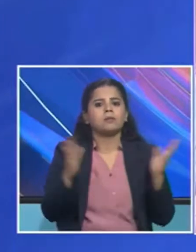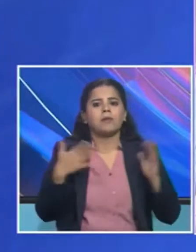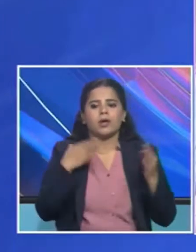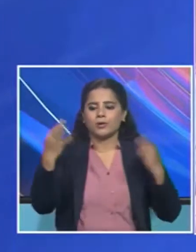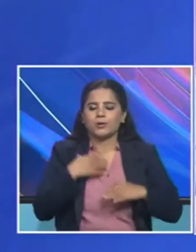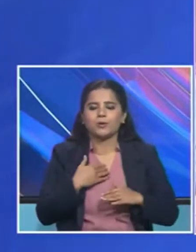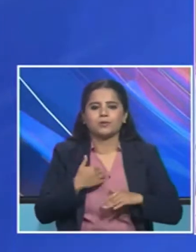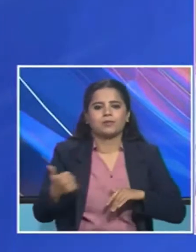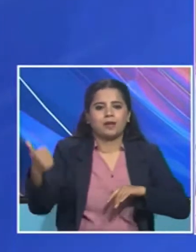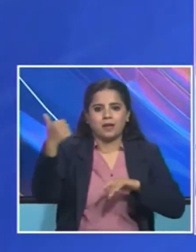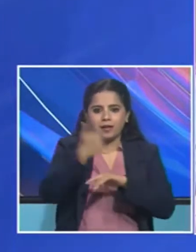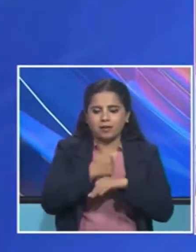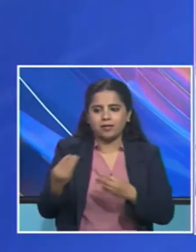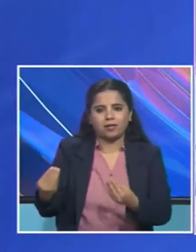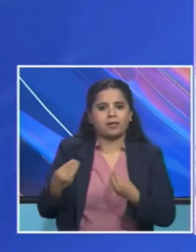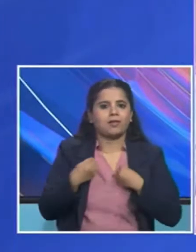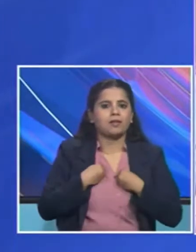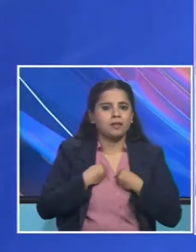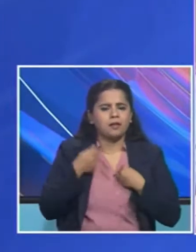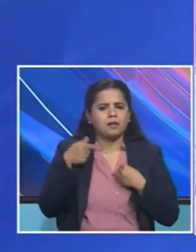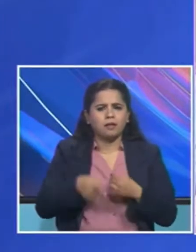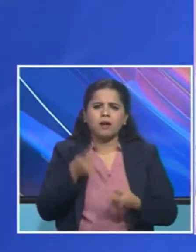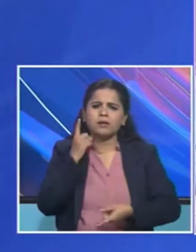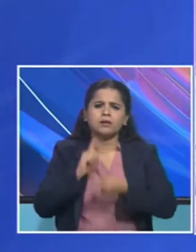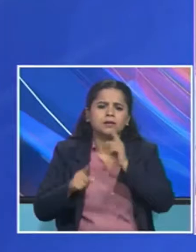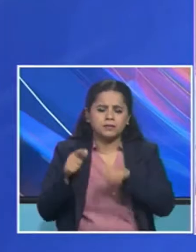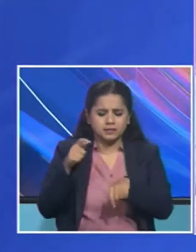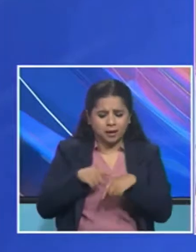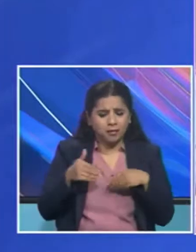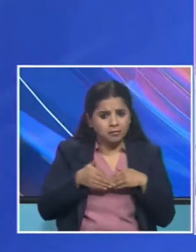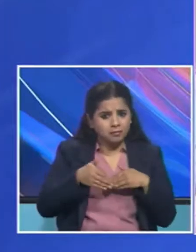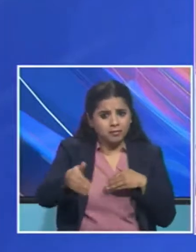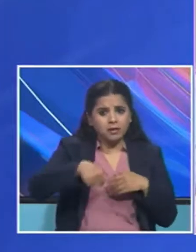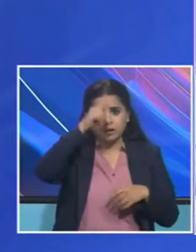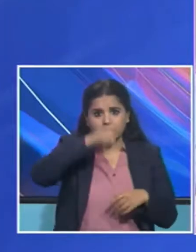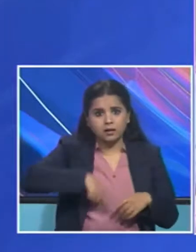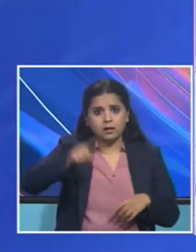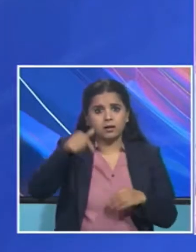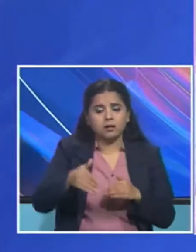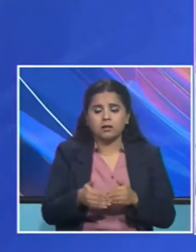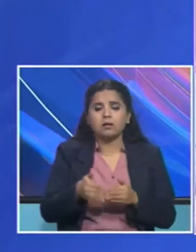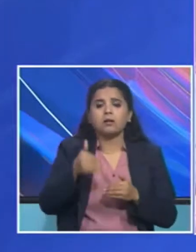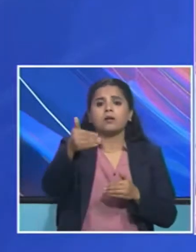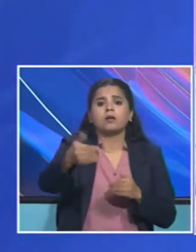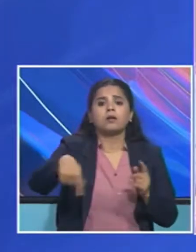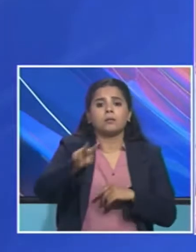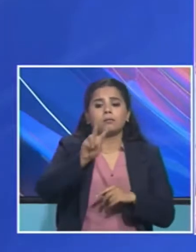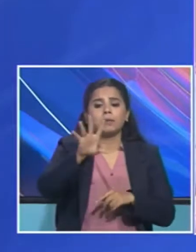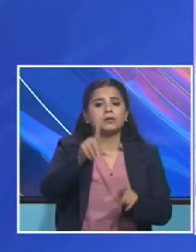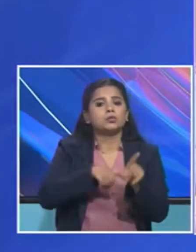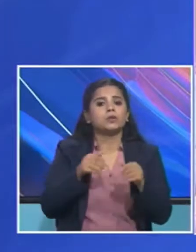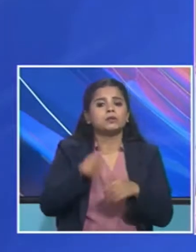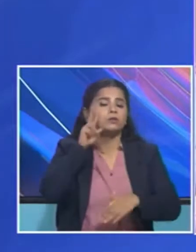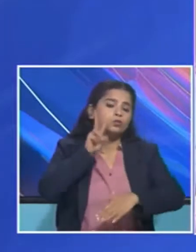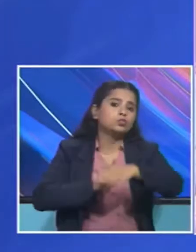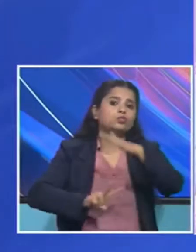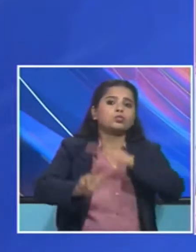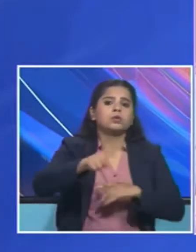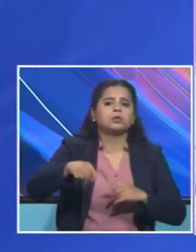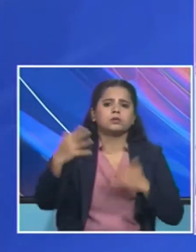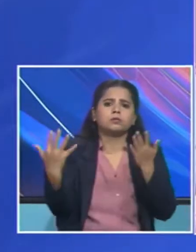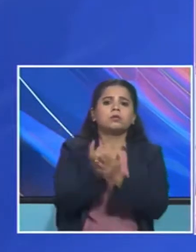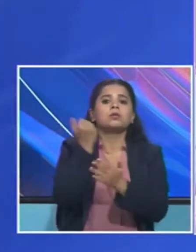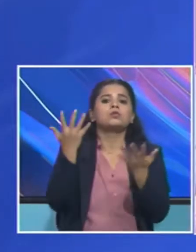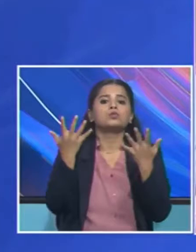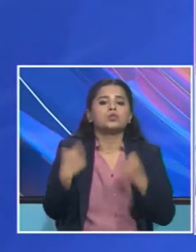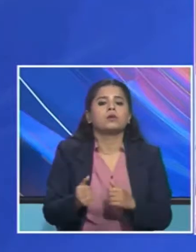है। ऐसे ऐतिहासिक समय में जब भारत अगले 25 वर्षों के विजन को हासिल करने के